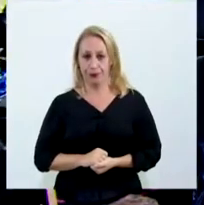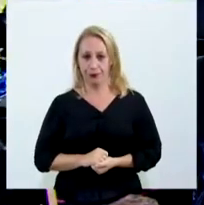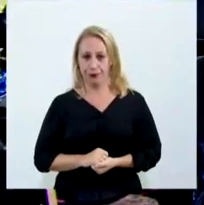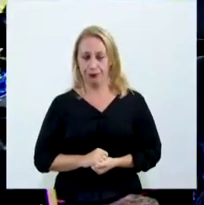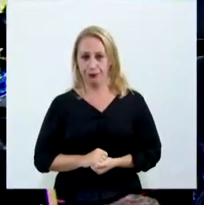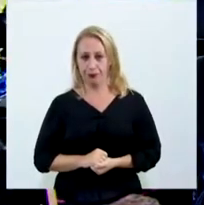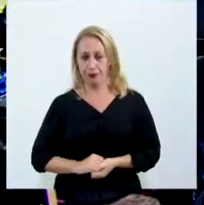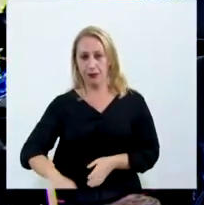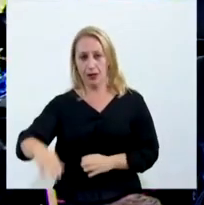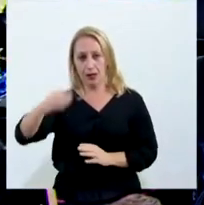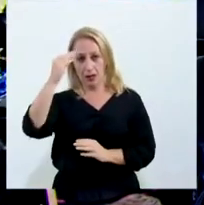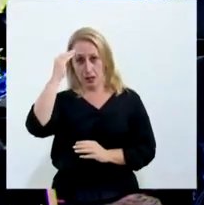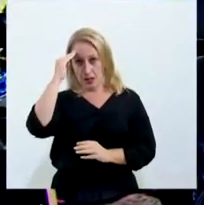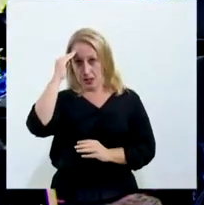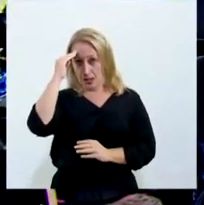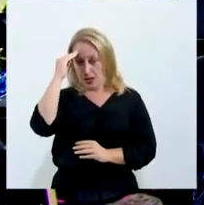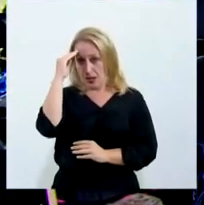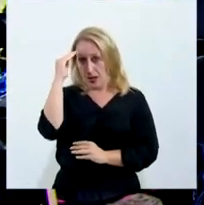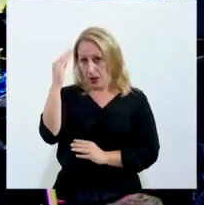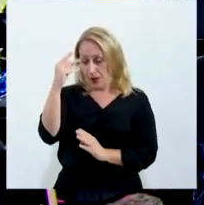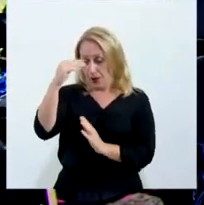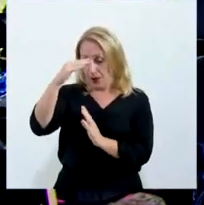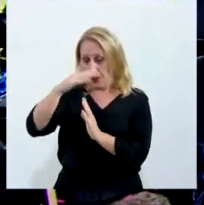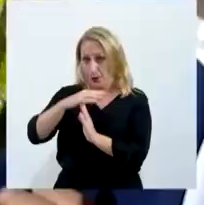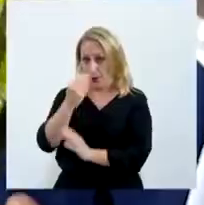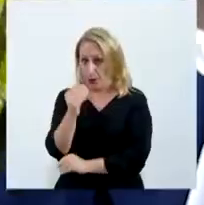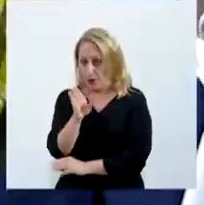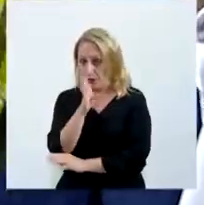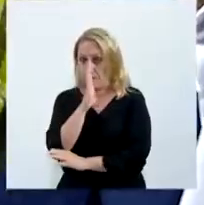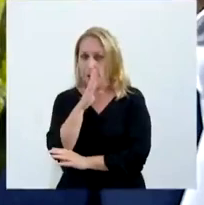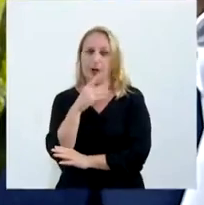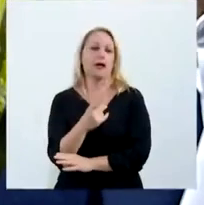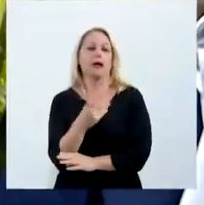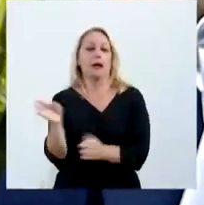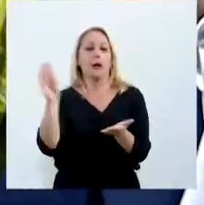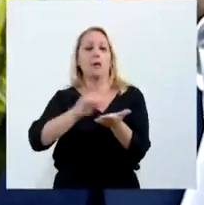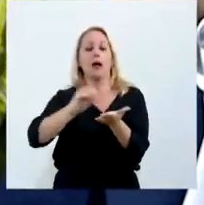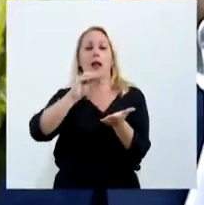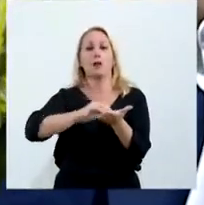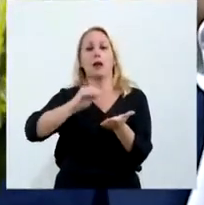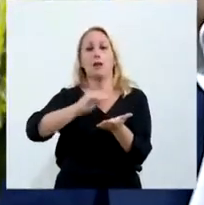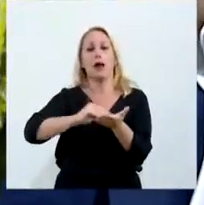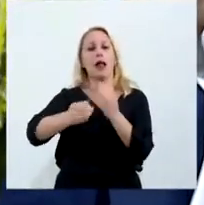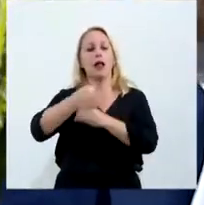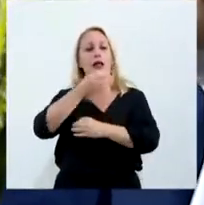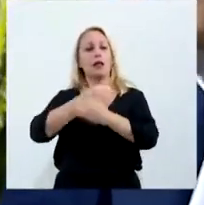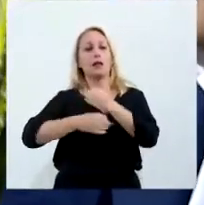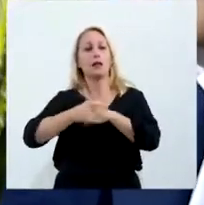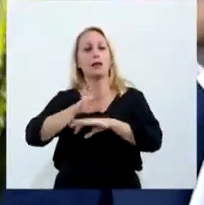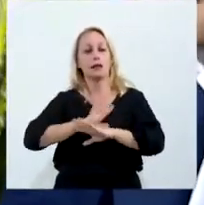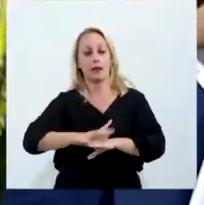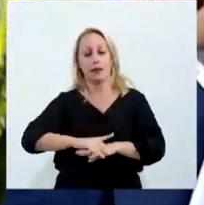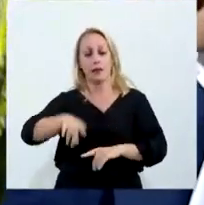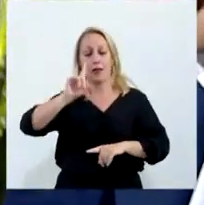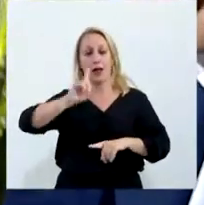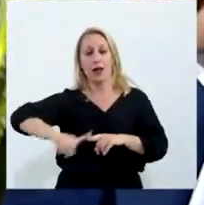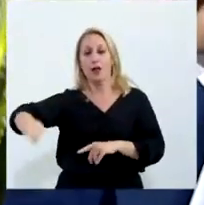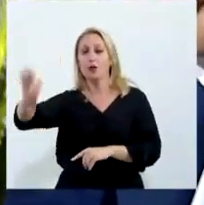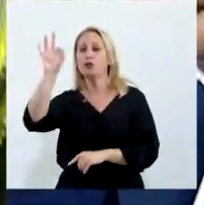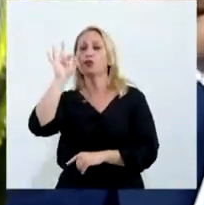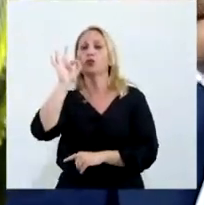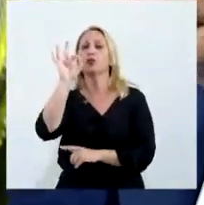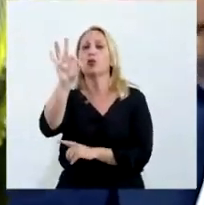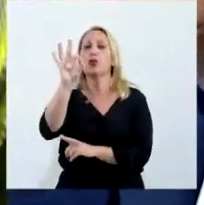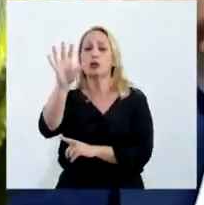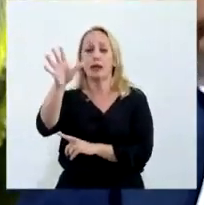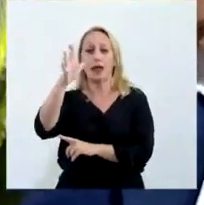Κύριε Πρόεδρε, καλό μεσημέρι. Έχετε πει επανειλημμένα ότι ένας από τους στόχους σας για τη χώρα είναι η ευημερία και η ανάπτυξη που δεν